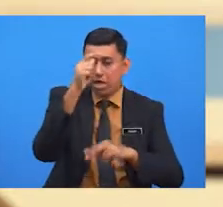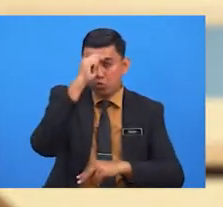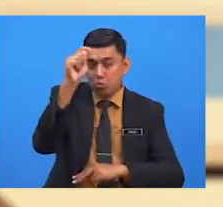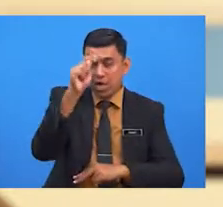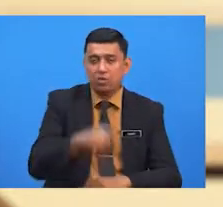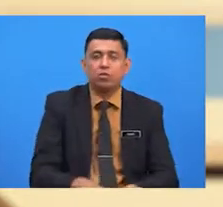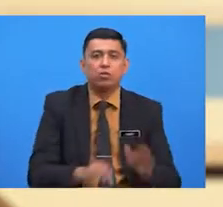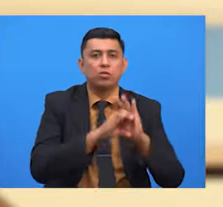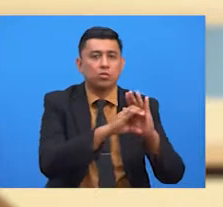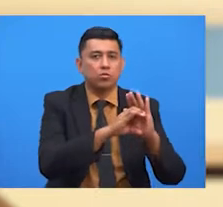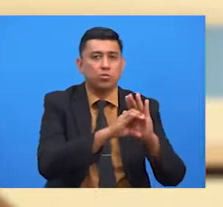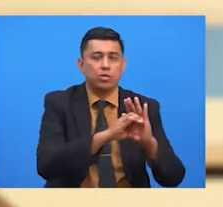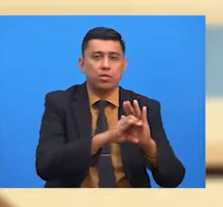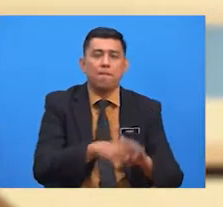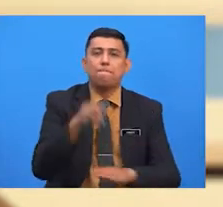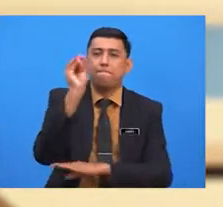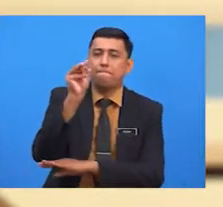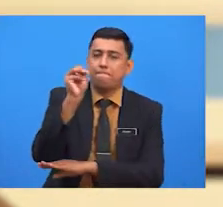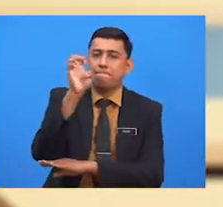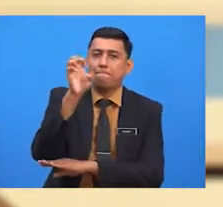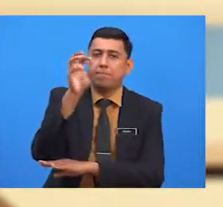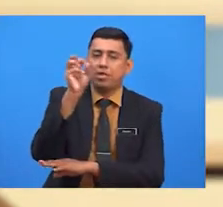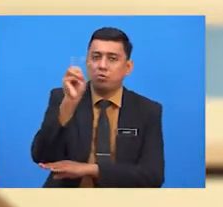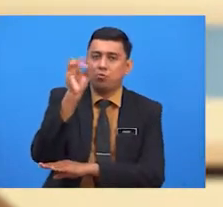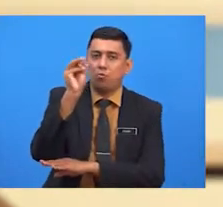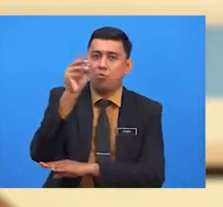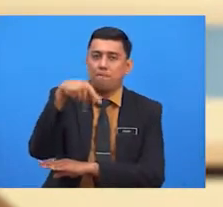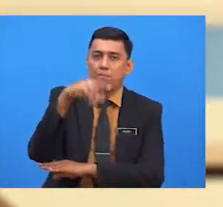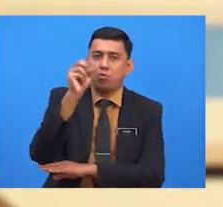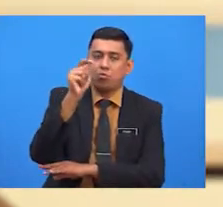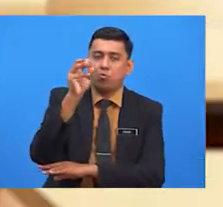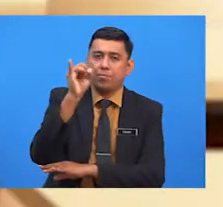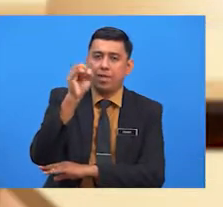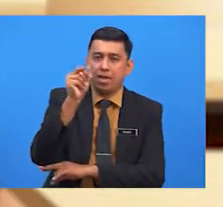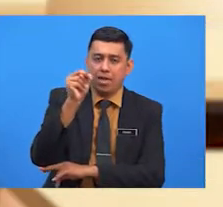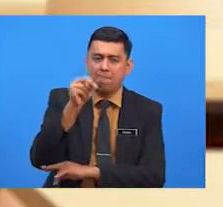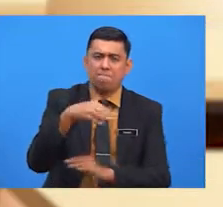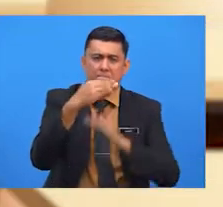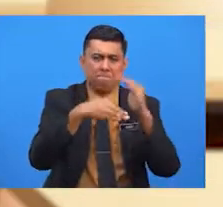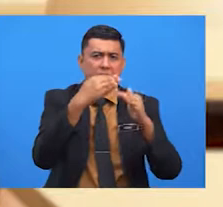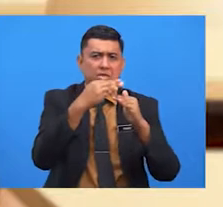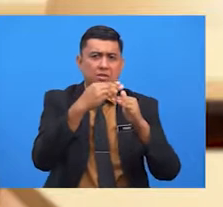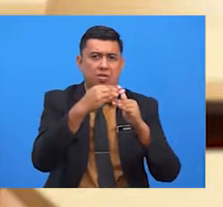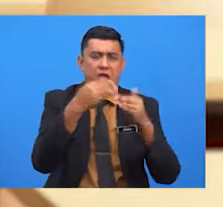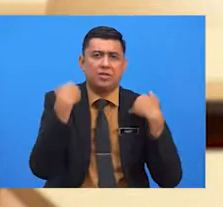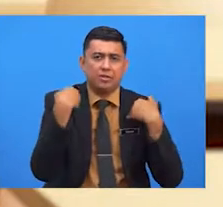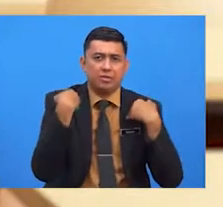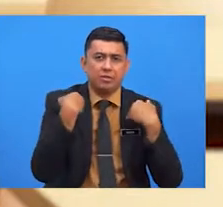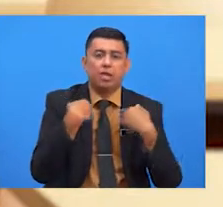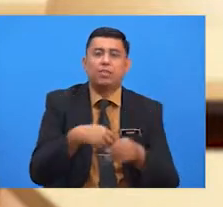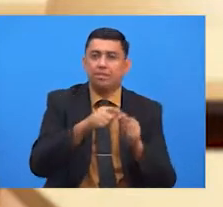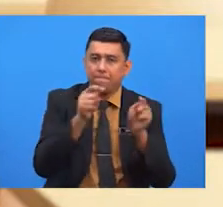Contohnya, tamadun Mesopotamia membina zigurat. Di Mesir,